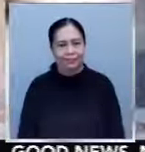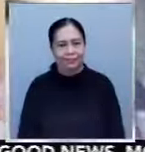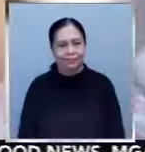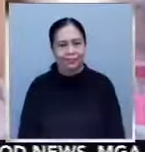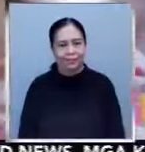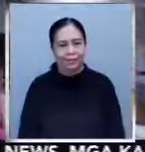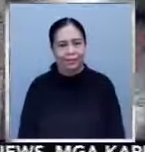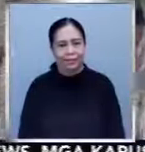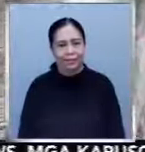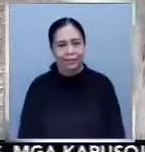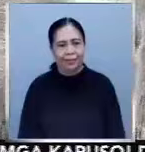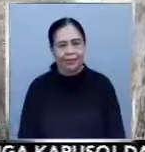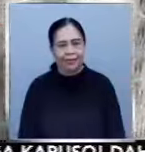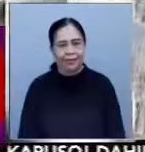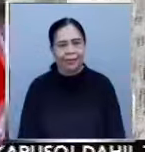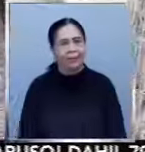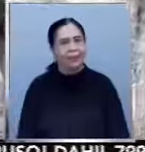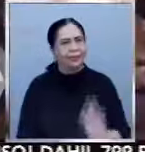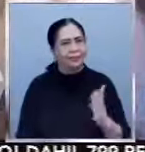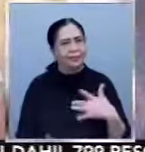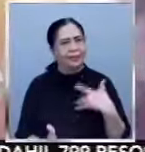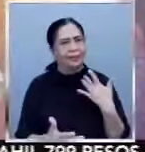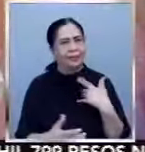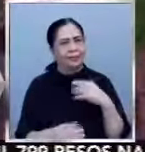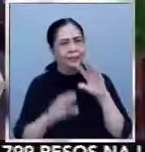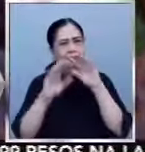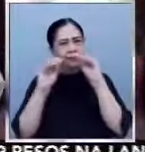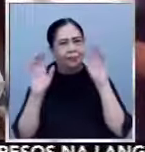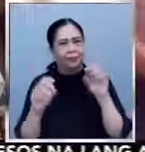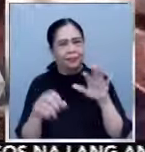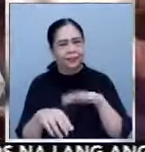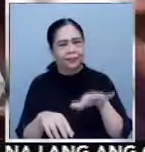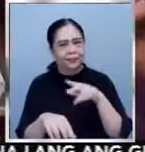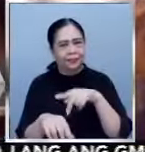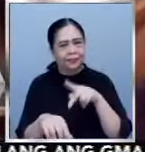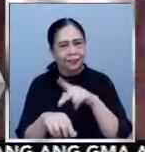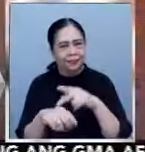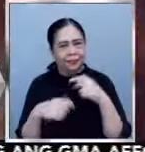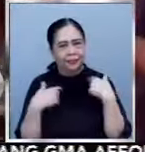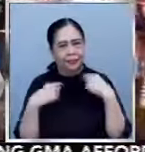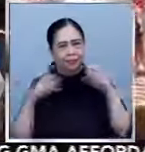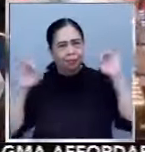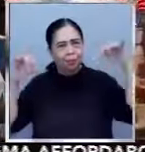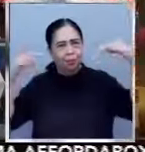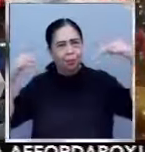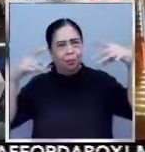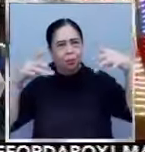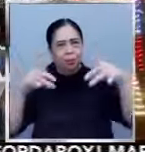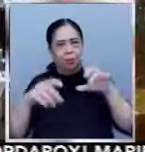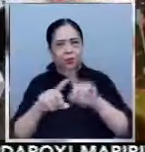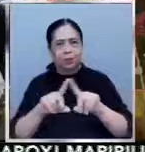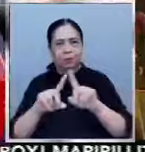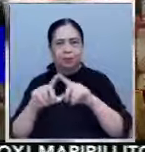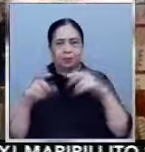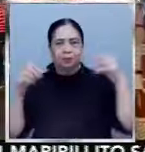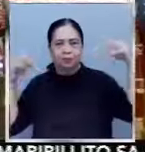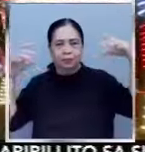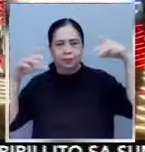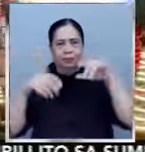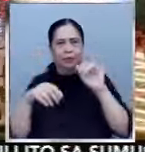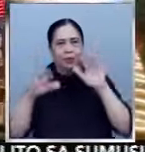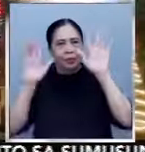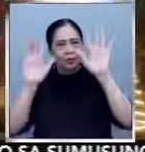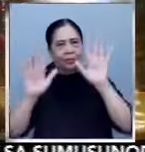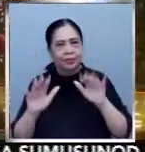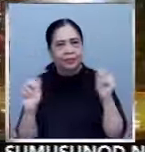White Christmas sa Pilipinas na may nagliliwanag na Christmas lights. Yan ang wonders of